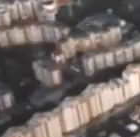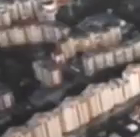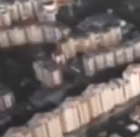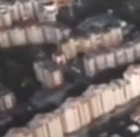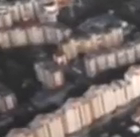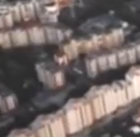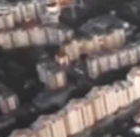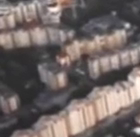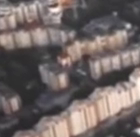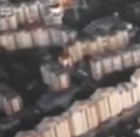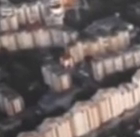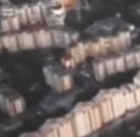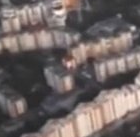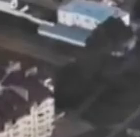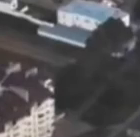Дякую.